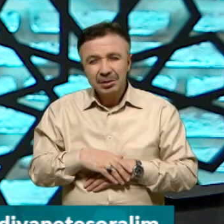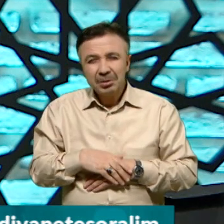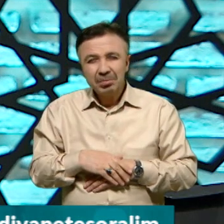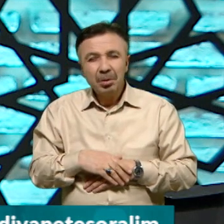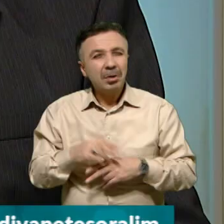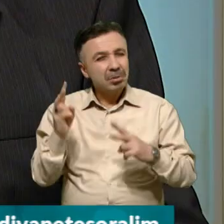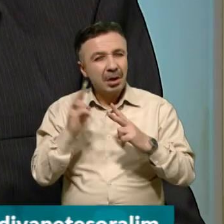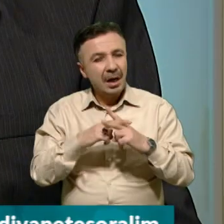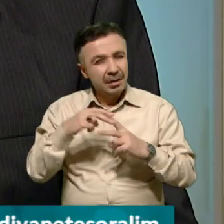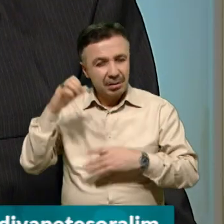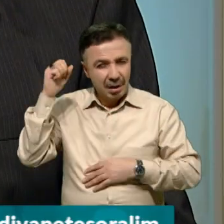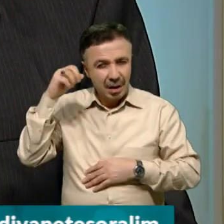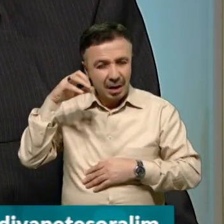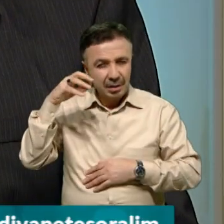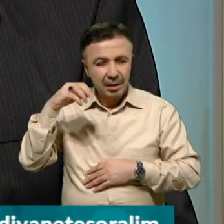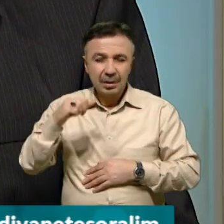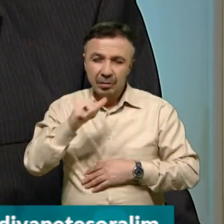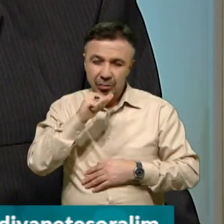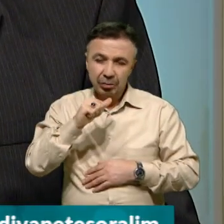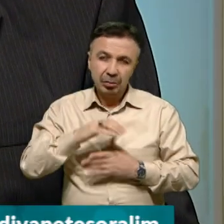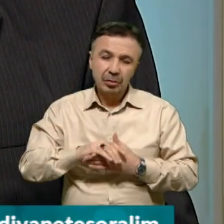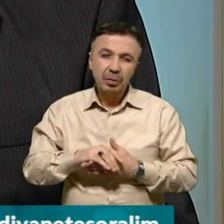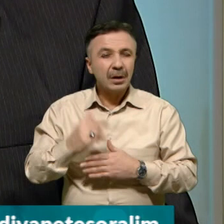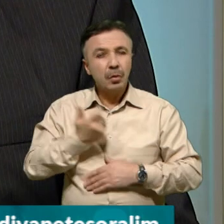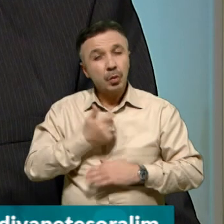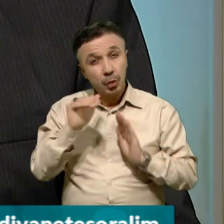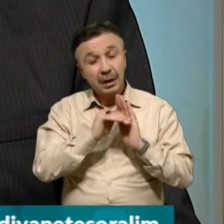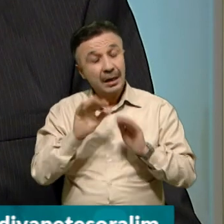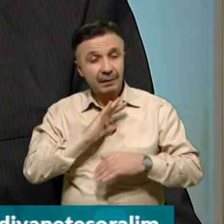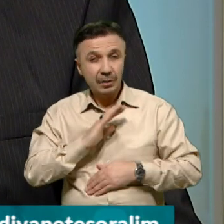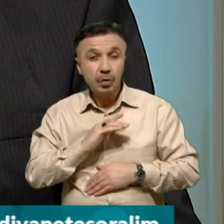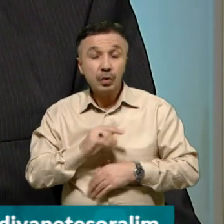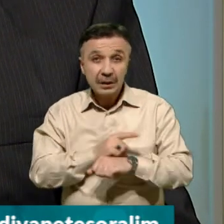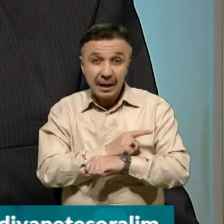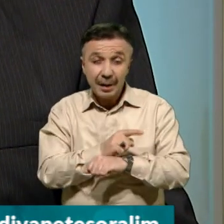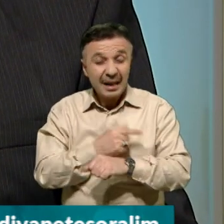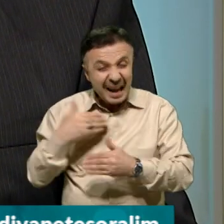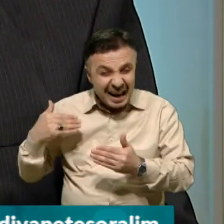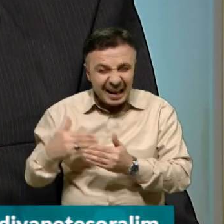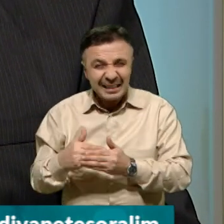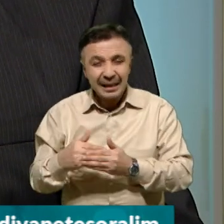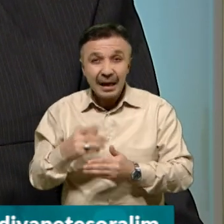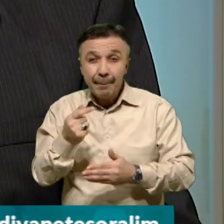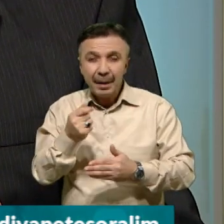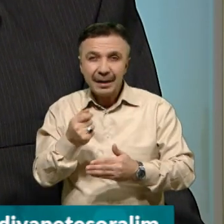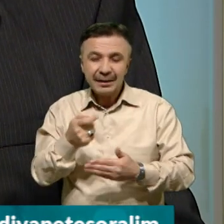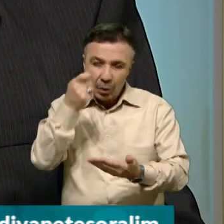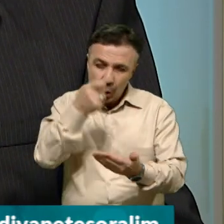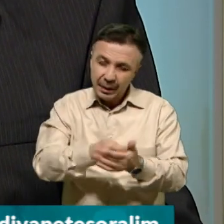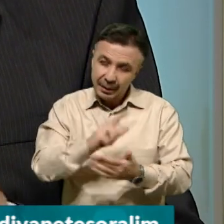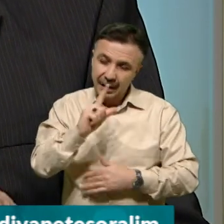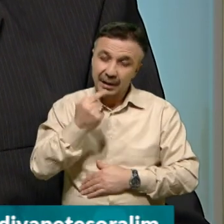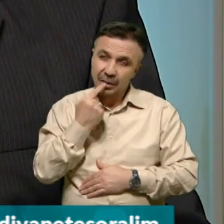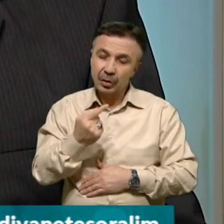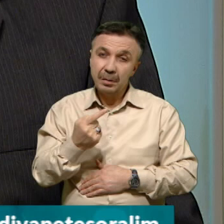var. Veya bu kurallar çerçevesinde şu zamana kadar ödemeniz gerekir diyor. Eğer bir mazeret yoksa,